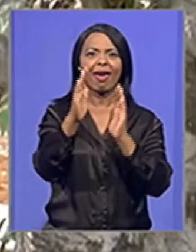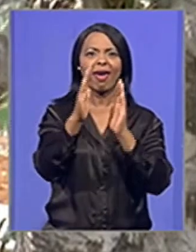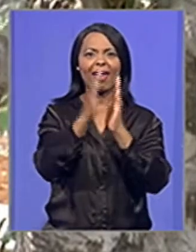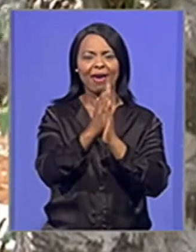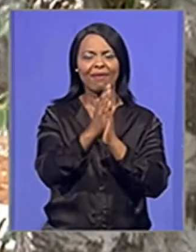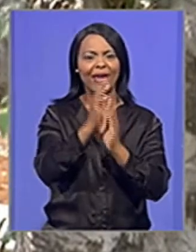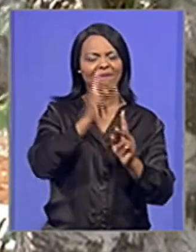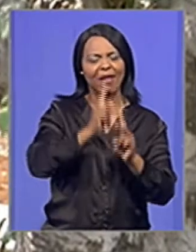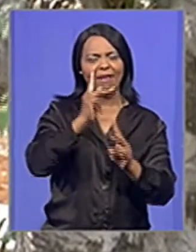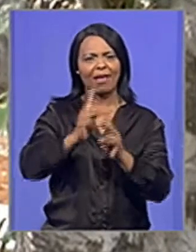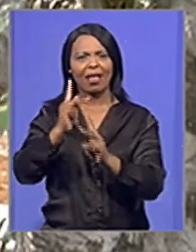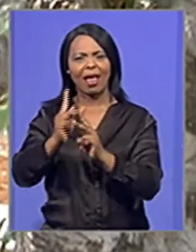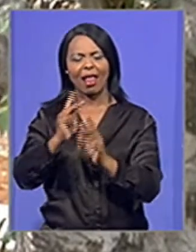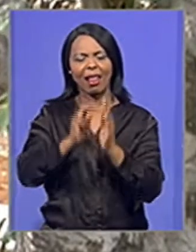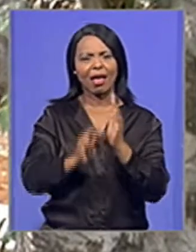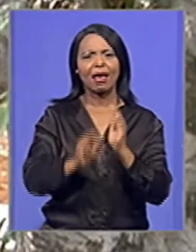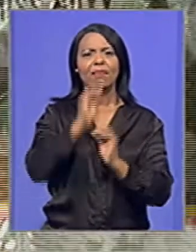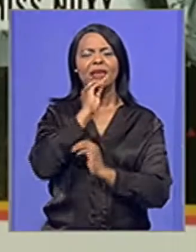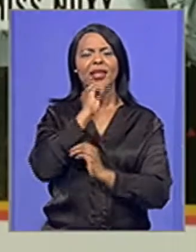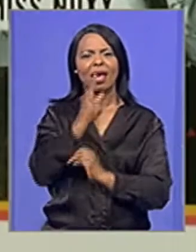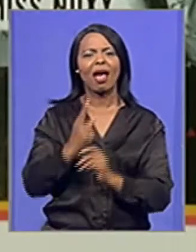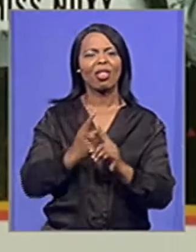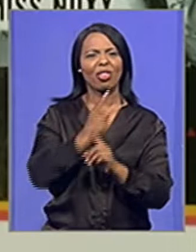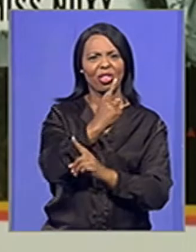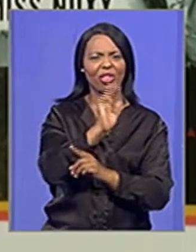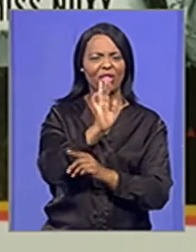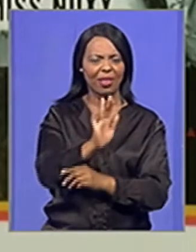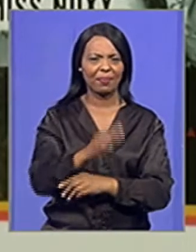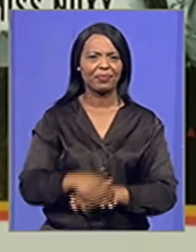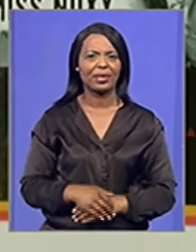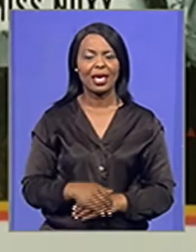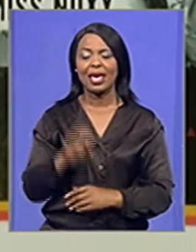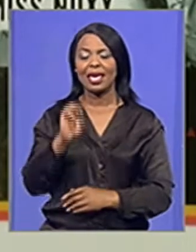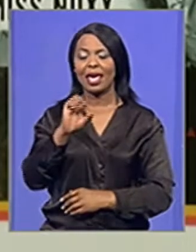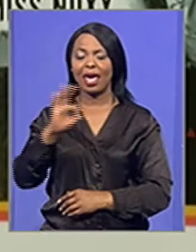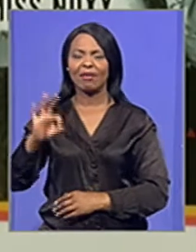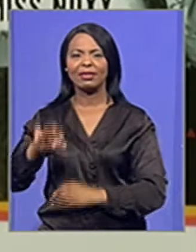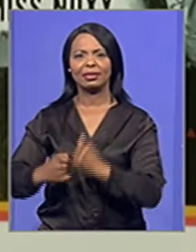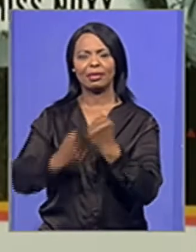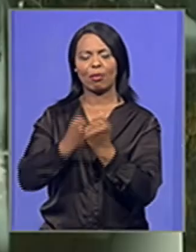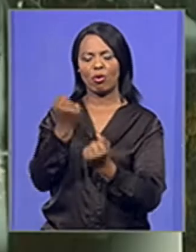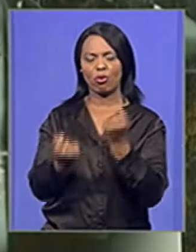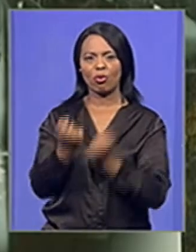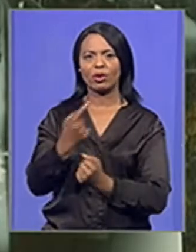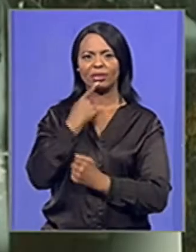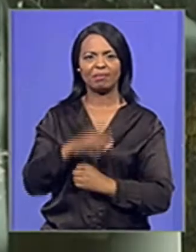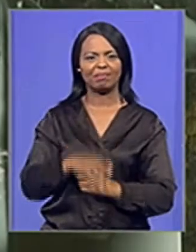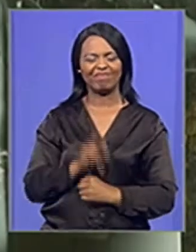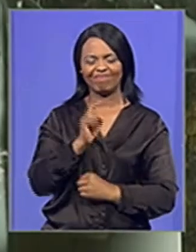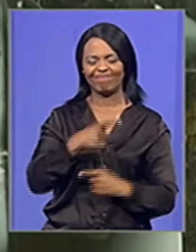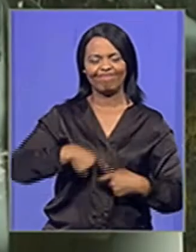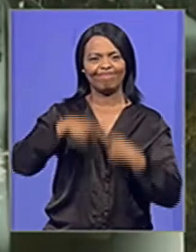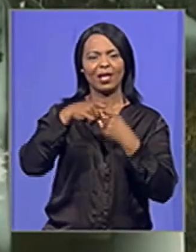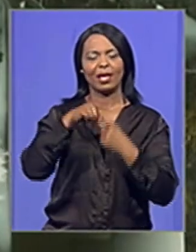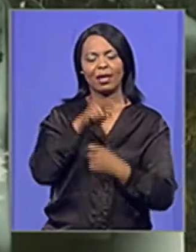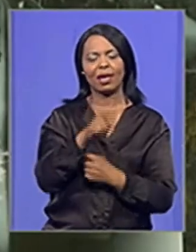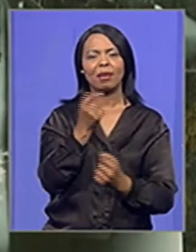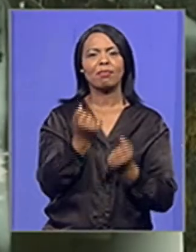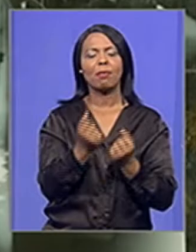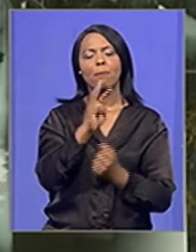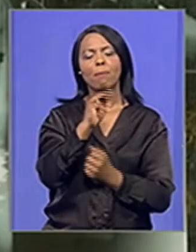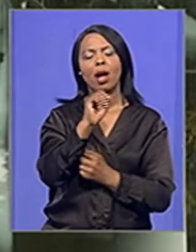di nkile di fosahetse. EFF e tshehetsa qeto ya lekgotla ya ho se hlakole makhufe. ANC Free State